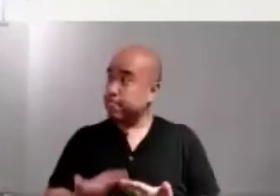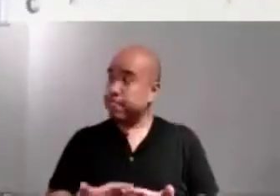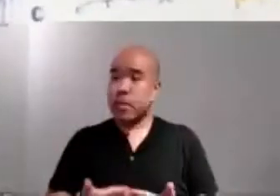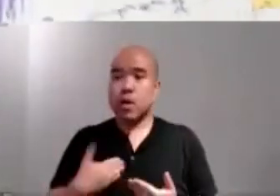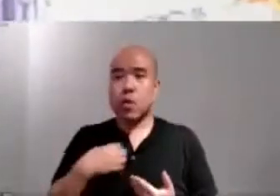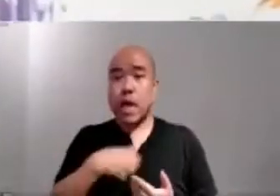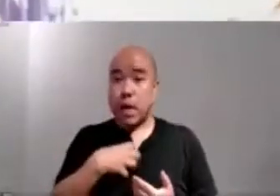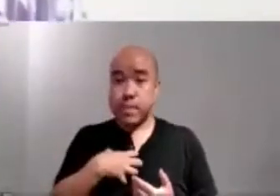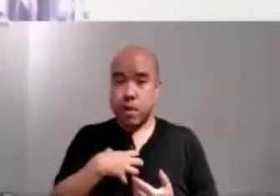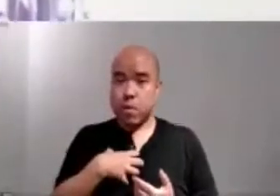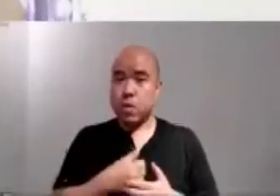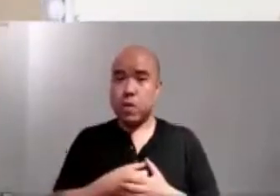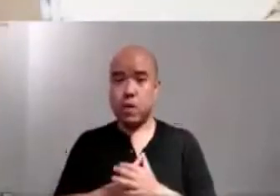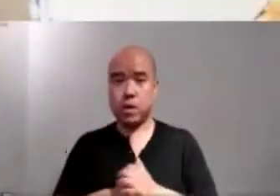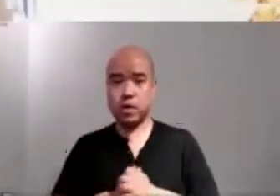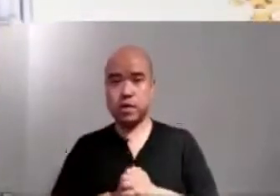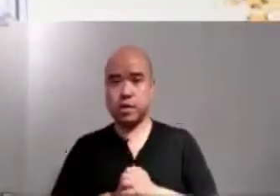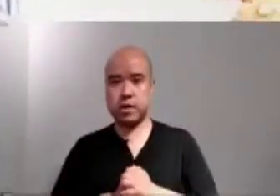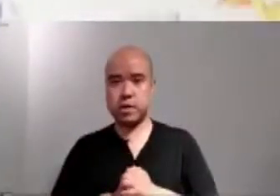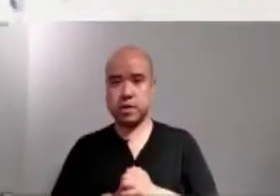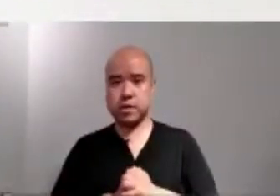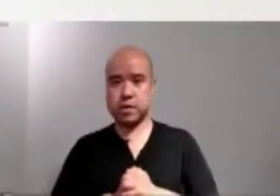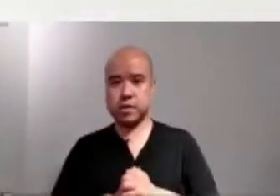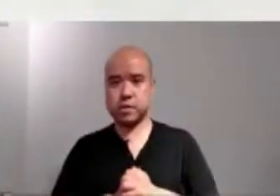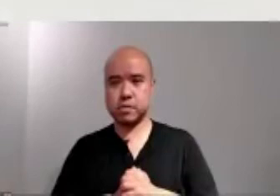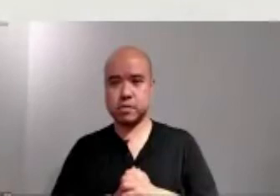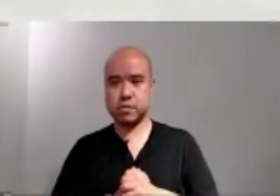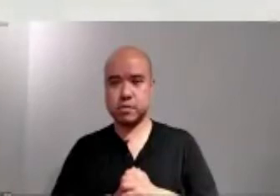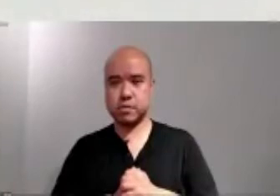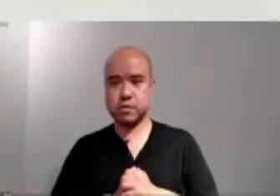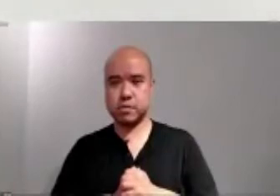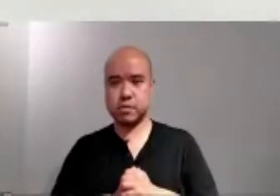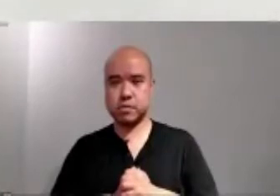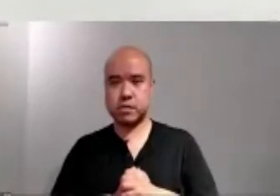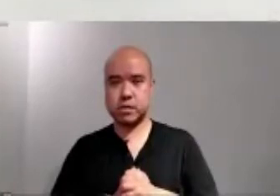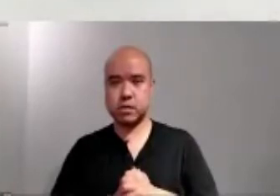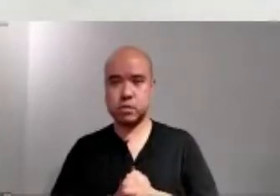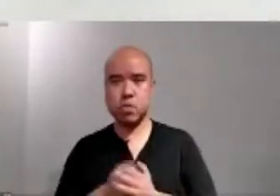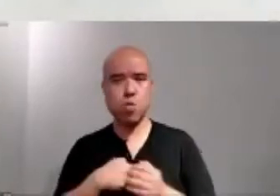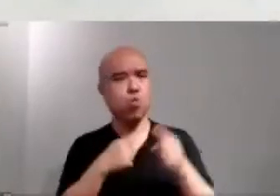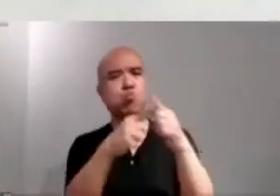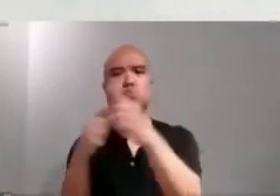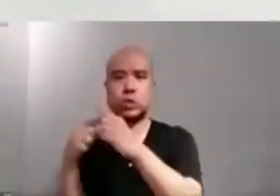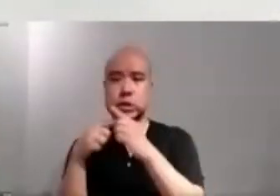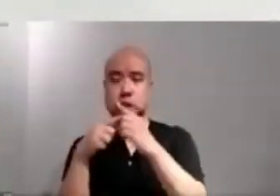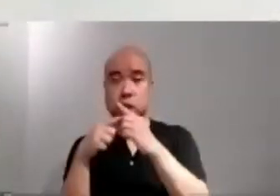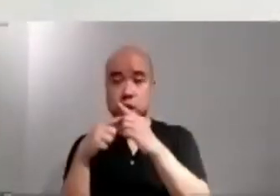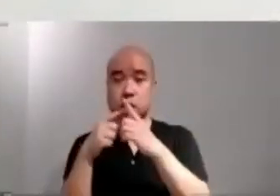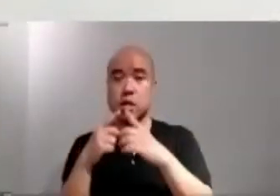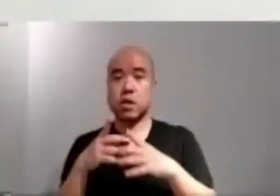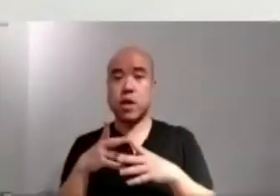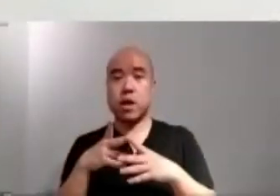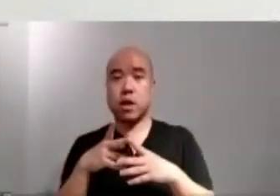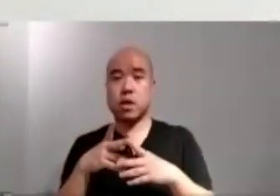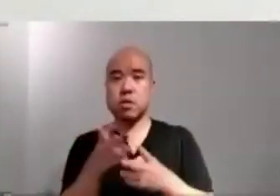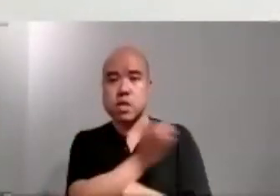程啦。咁我嘅心路历程咧，其实系我觉得每个人喺社会嗰度都有一啲好重要